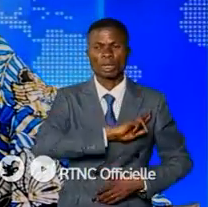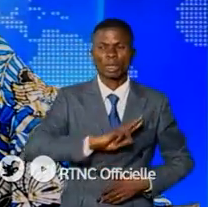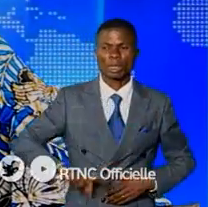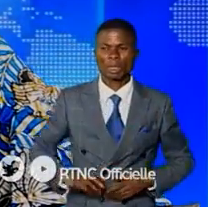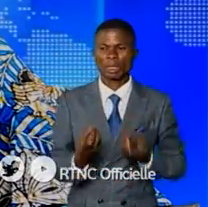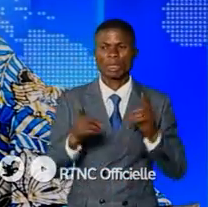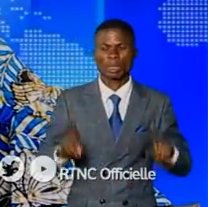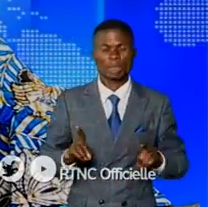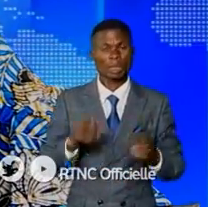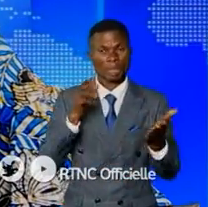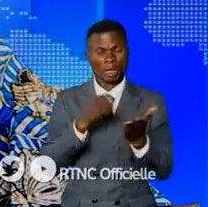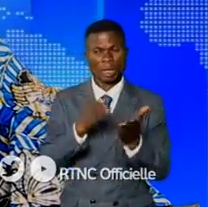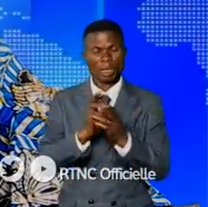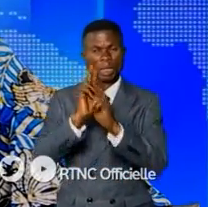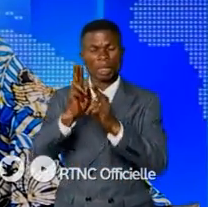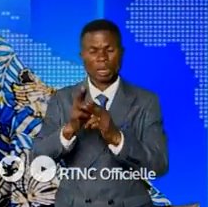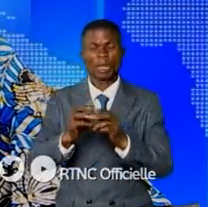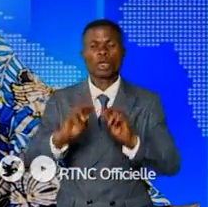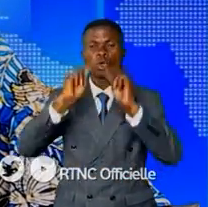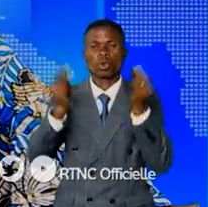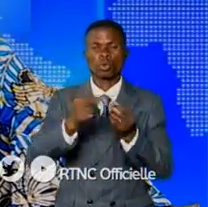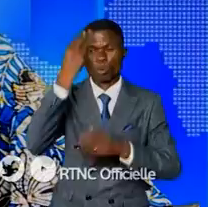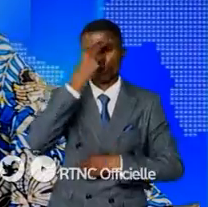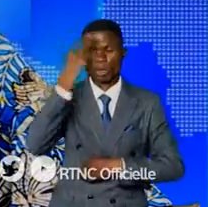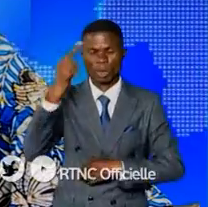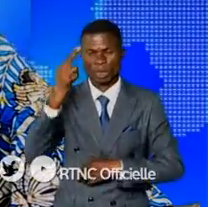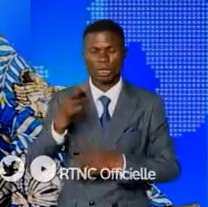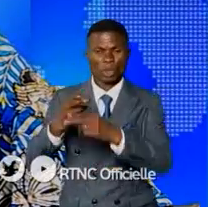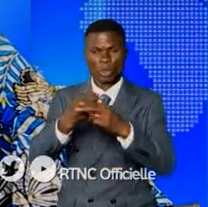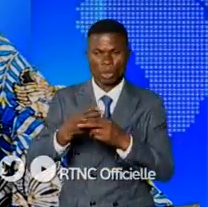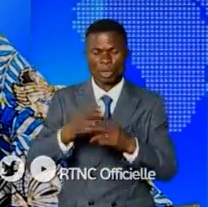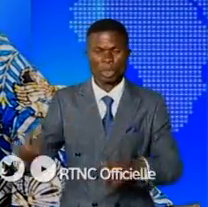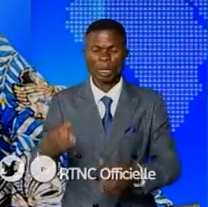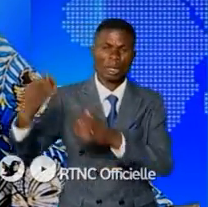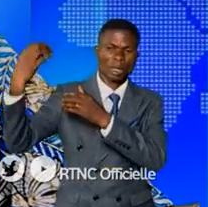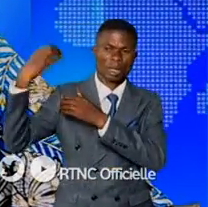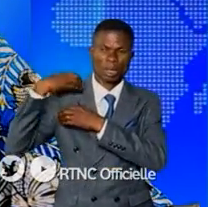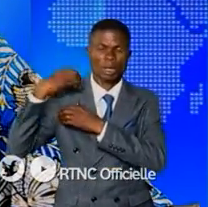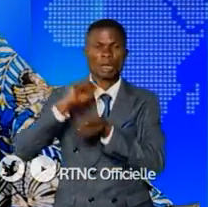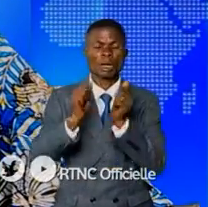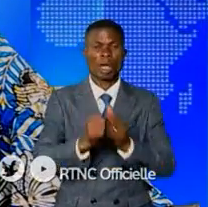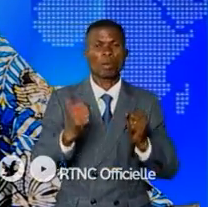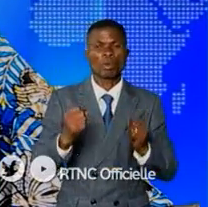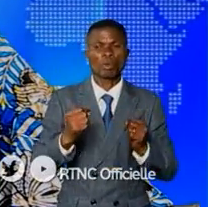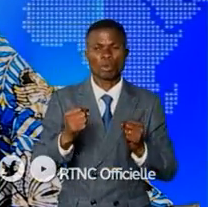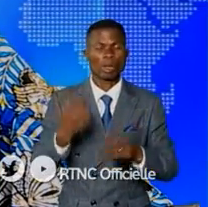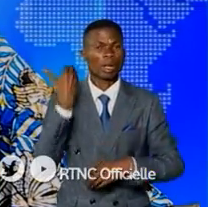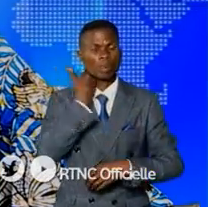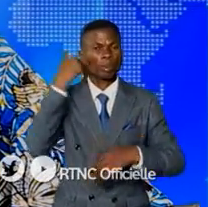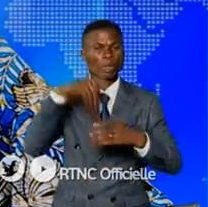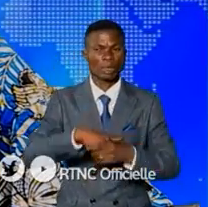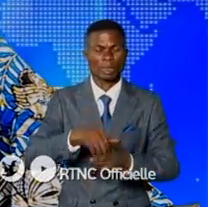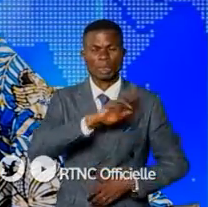du Congo. Tel est l'apport de Caritas Congo qui justifie la télé sur la surveillance, la prise en charge et la question durable des épidémies